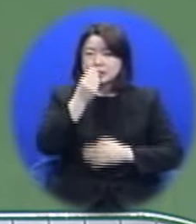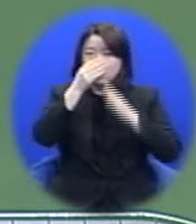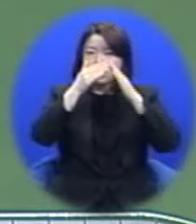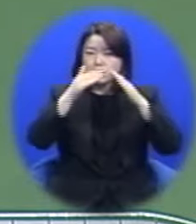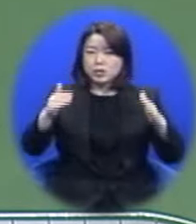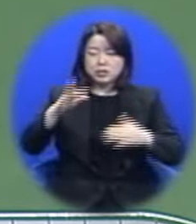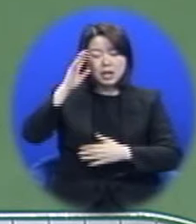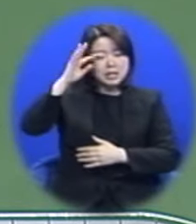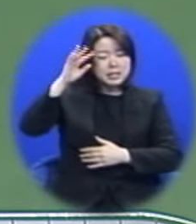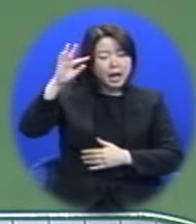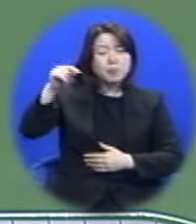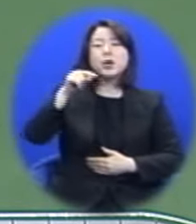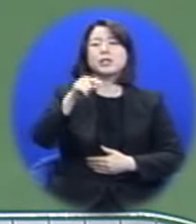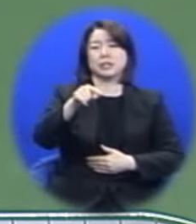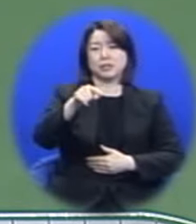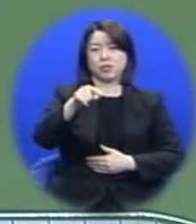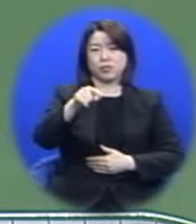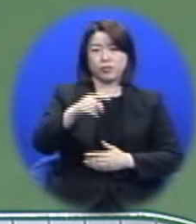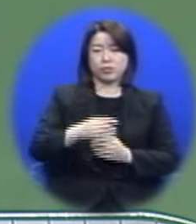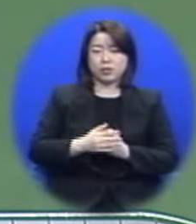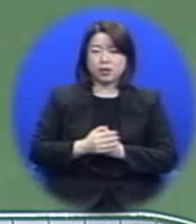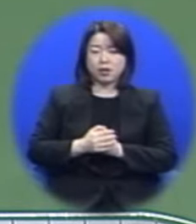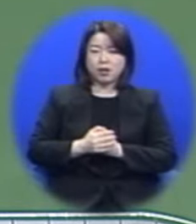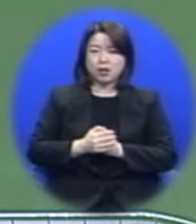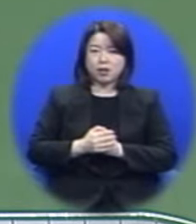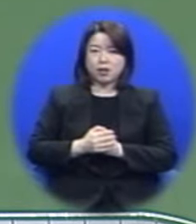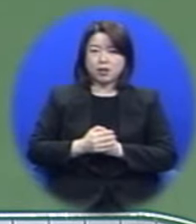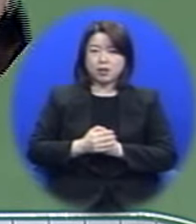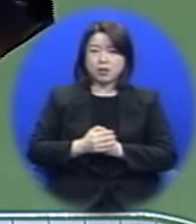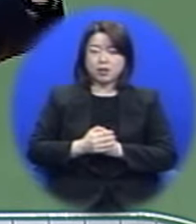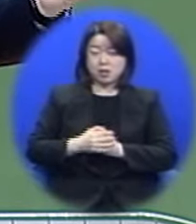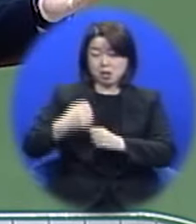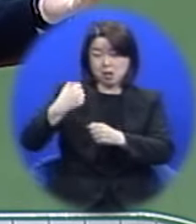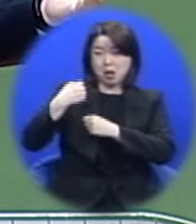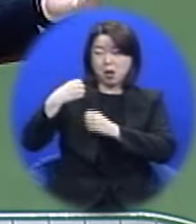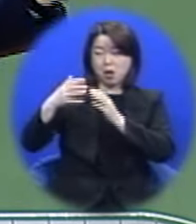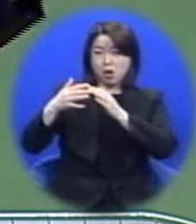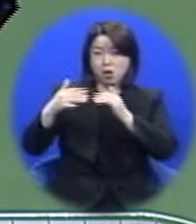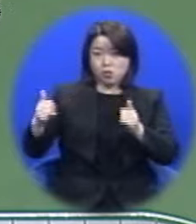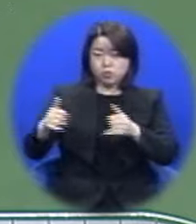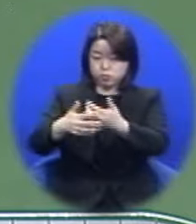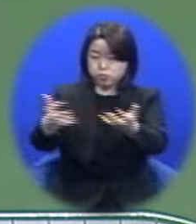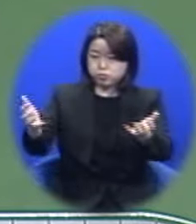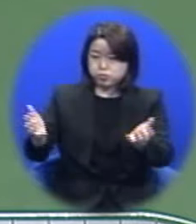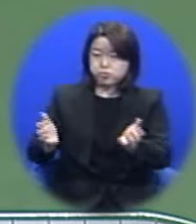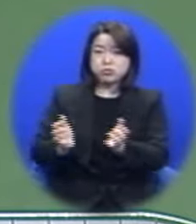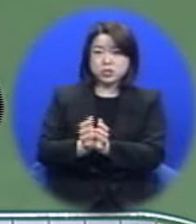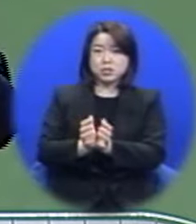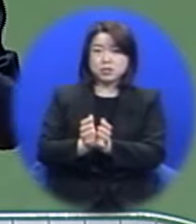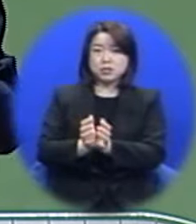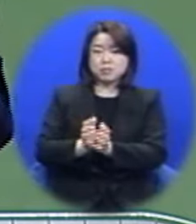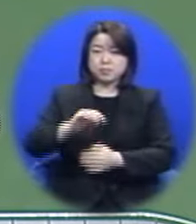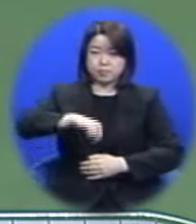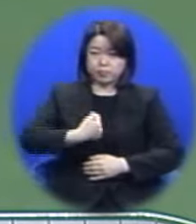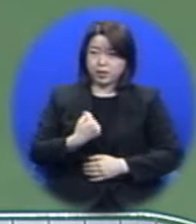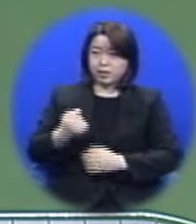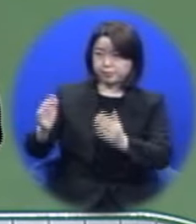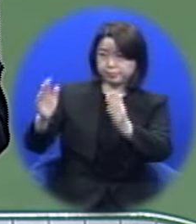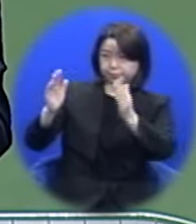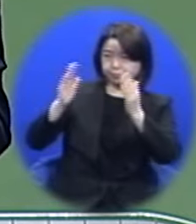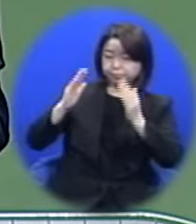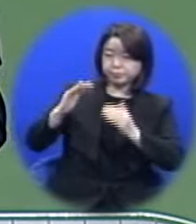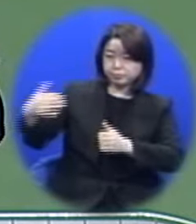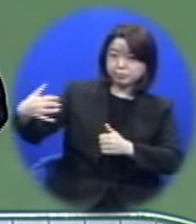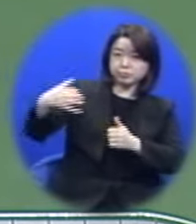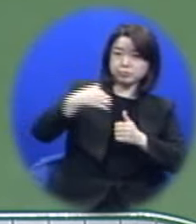그것이라. 아니 세상에 군사들이 군대가 자기를 향하여